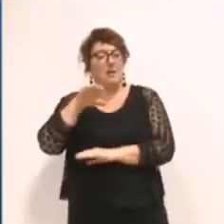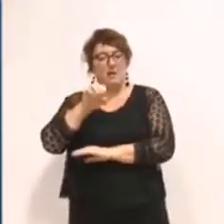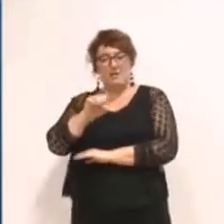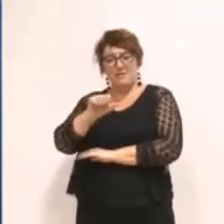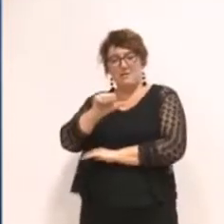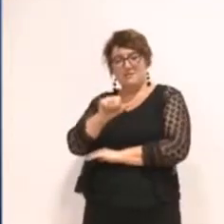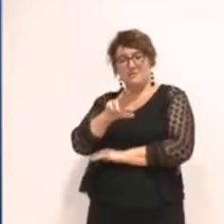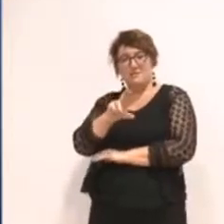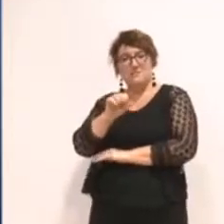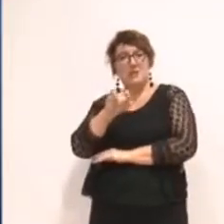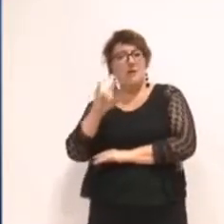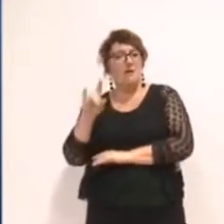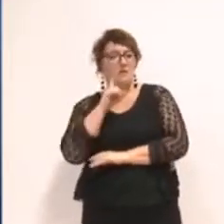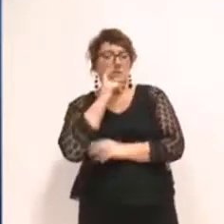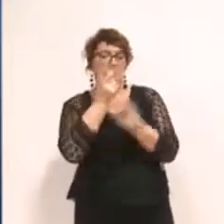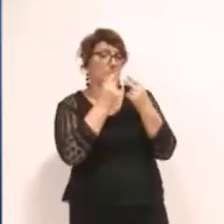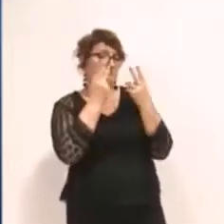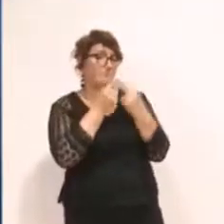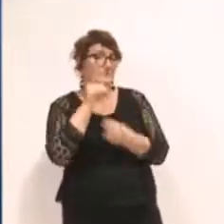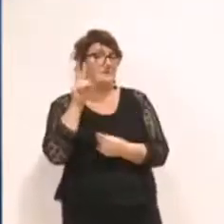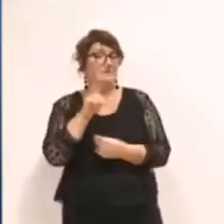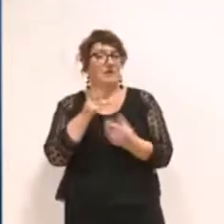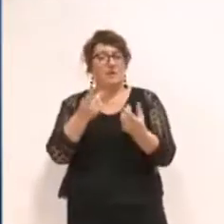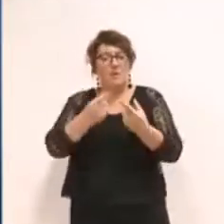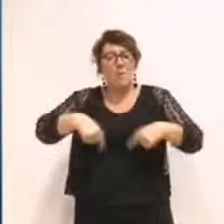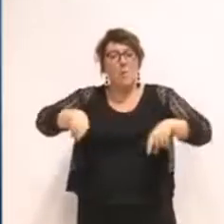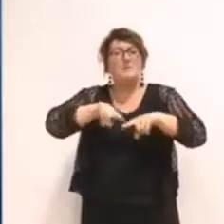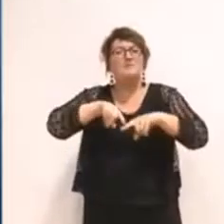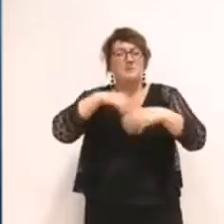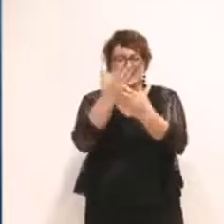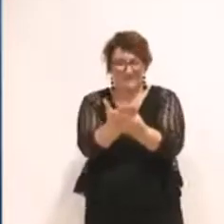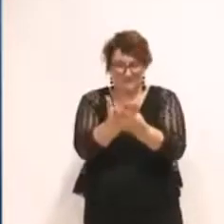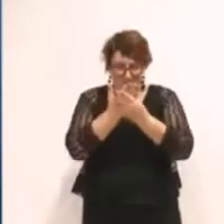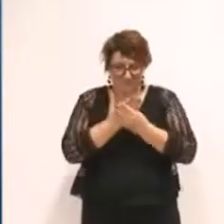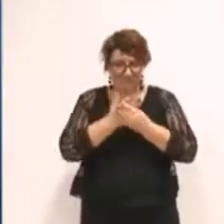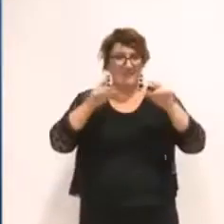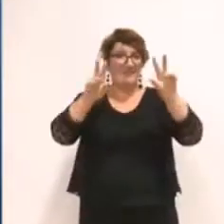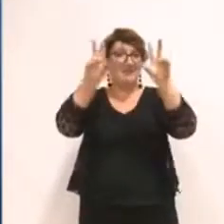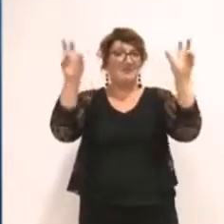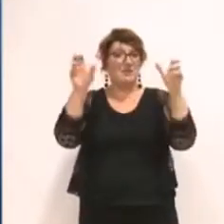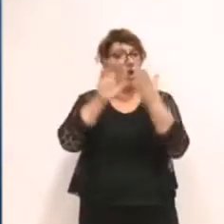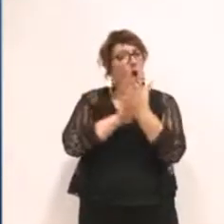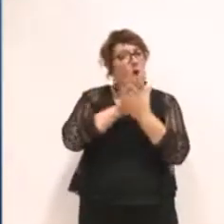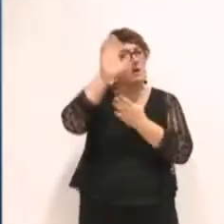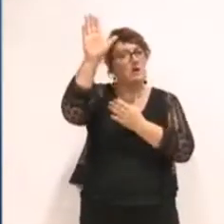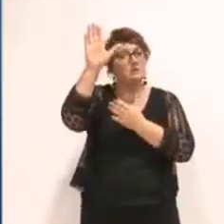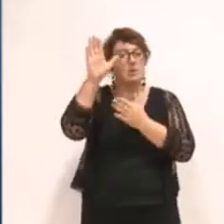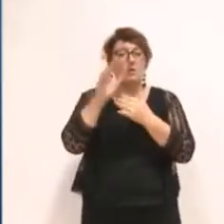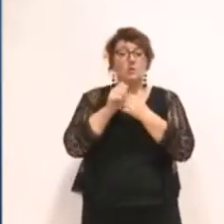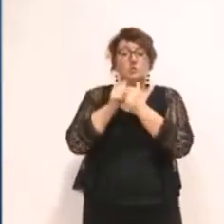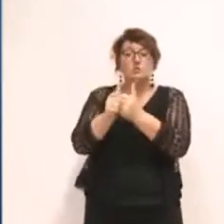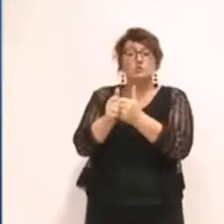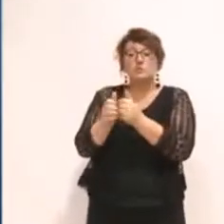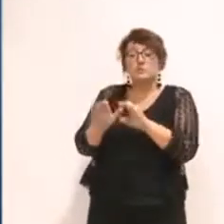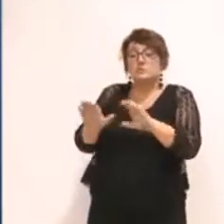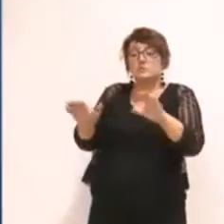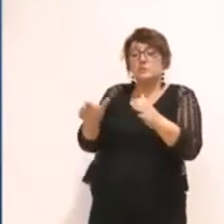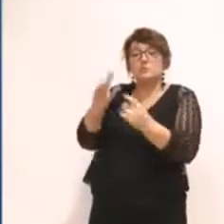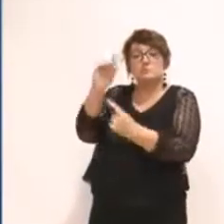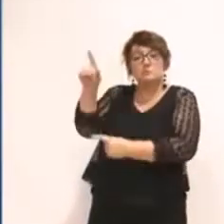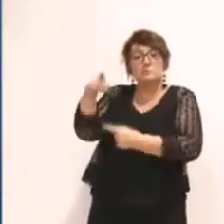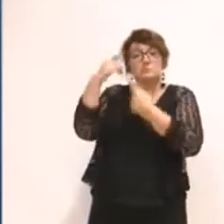avez donné en commission, le titre, c'était « Engagement dans le cadre du dispositif d'interpellation citoyenne ». Ce qui